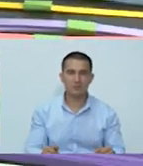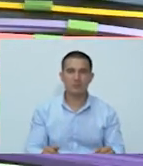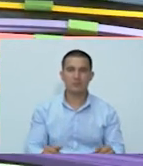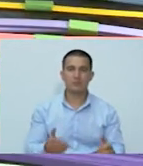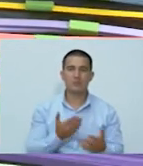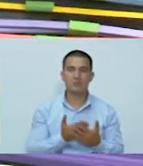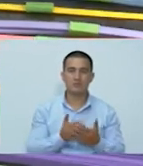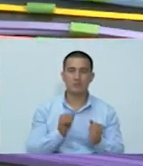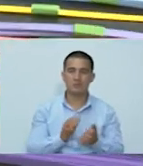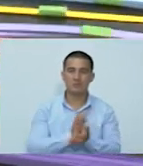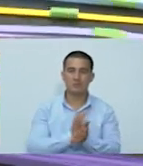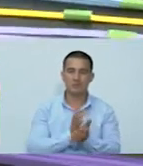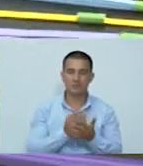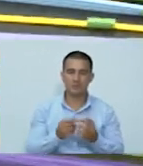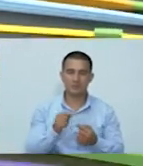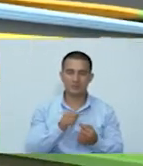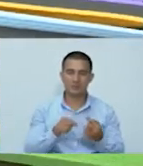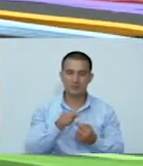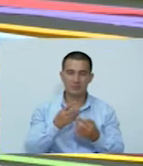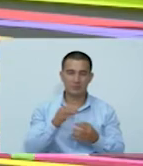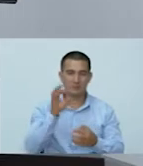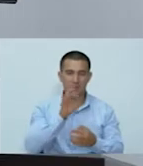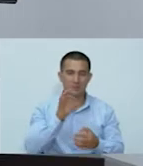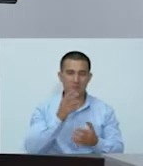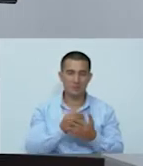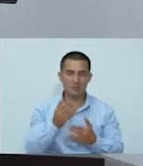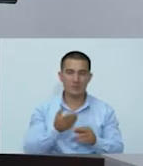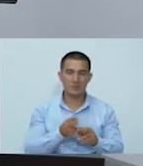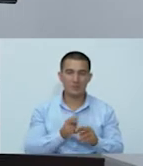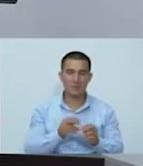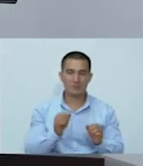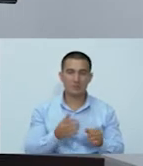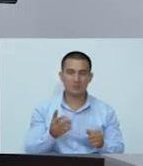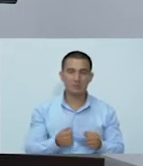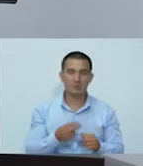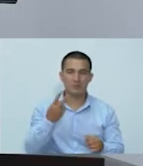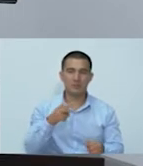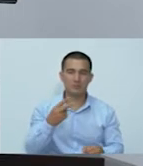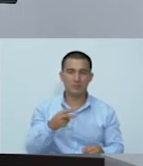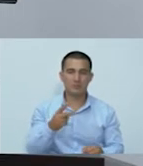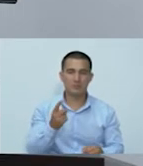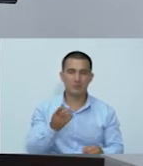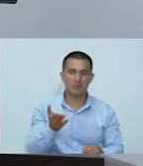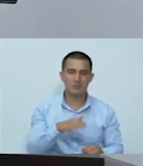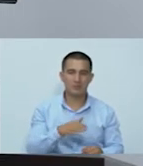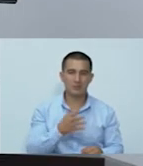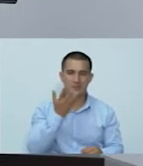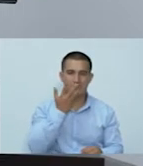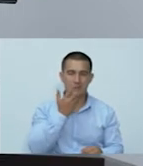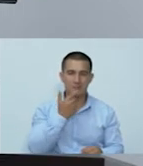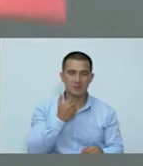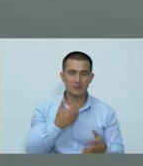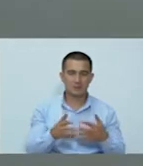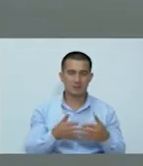Zich aylana qilish uchun bizga 21 ta qizil rangli qog'oz kerak